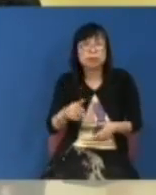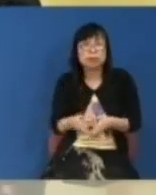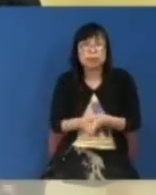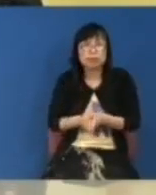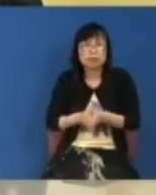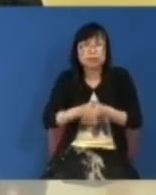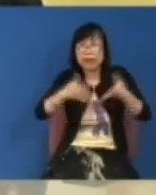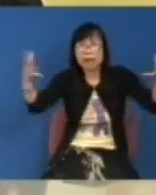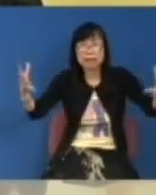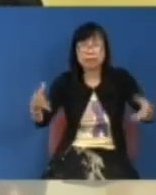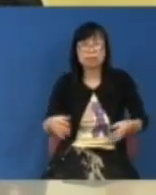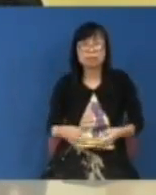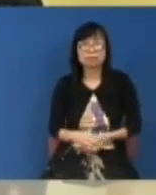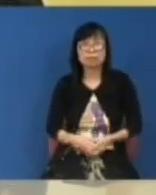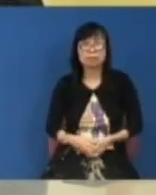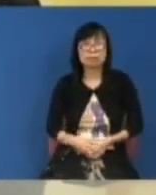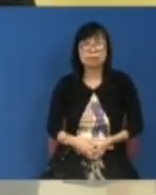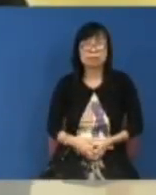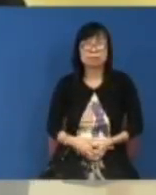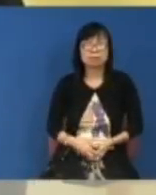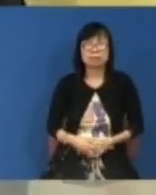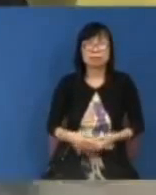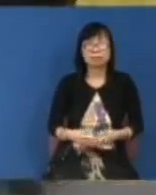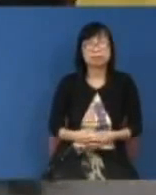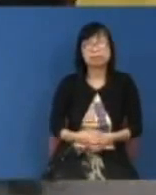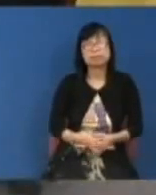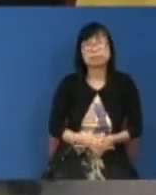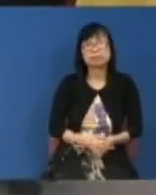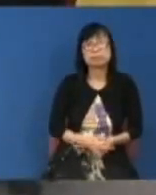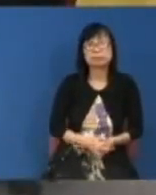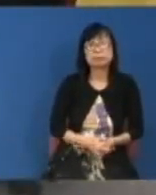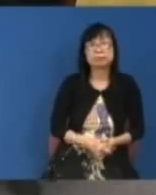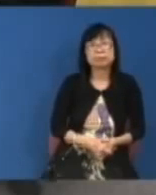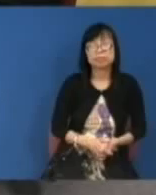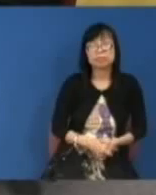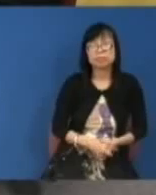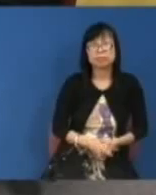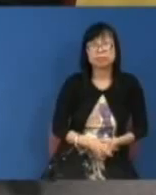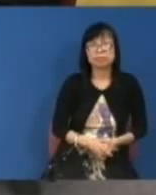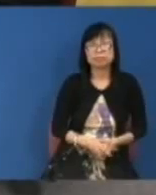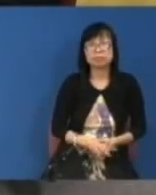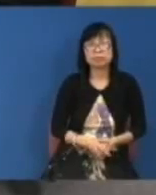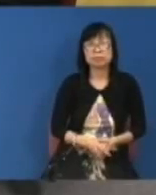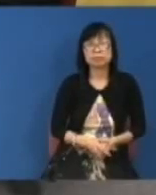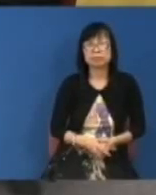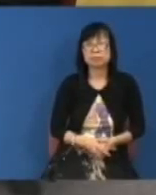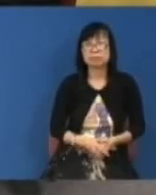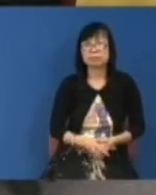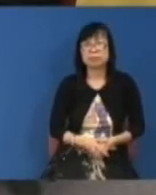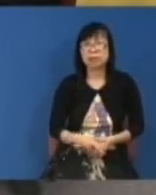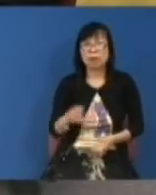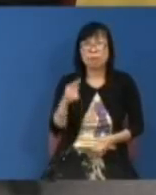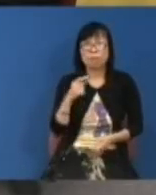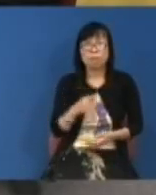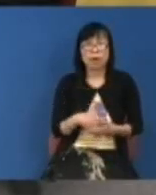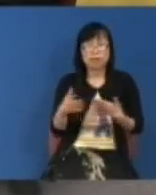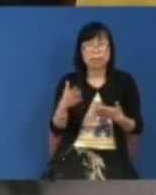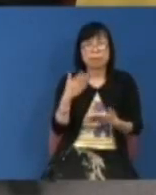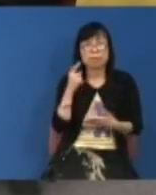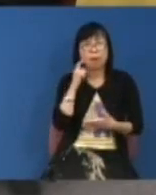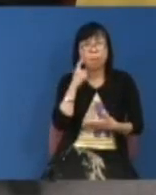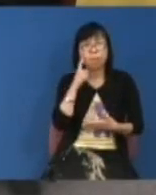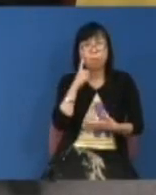35-35， 即係條路點行咧？唔知 嚇，就係咪啊？ 咁即係所以話， 唐英年搞掂佢咧 ，KO 咗可